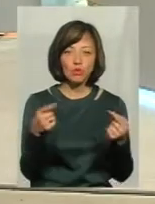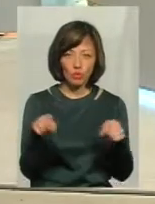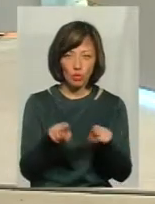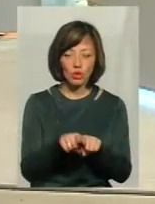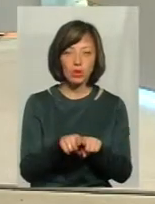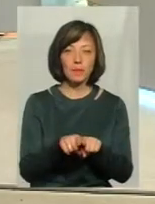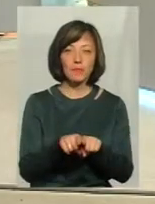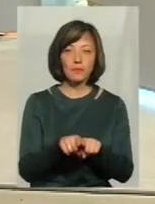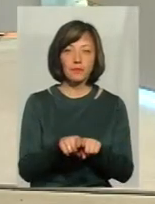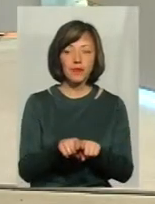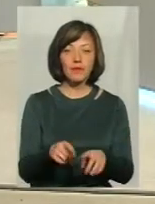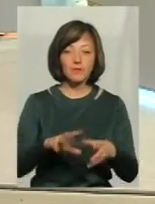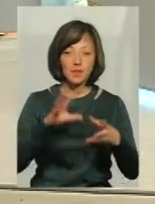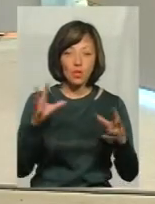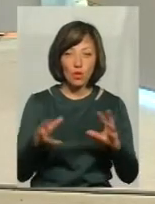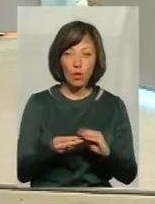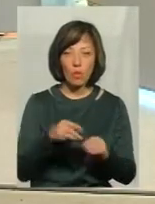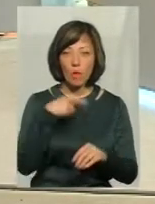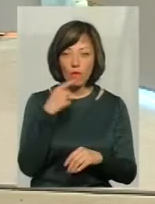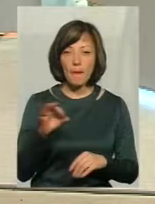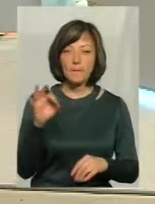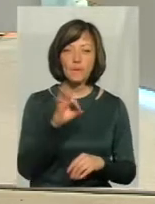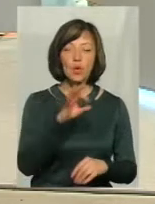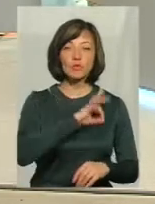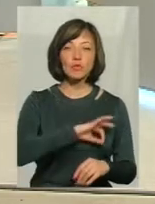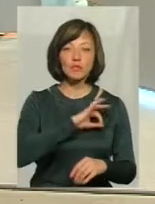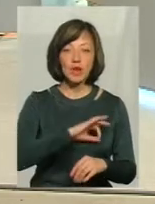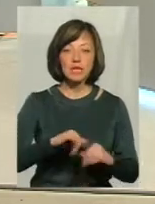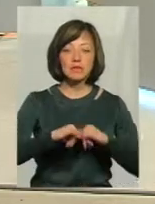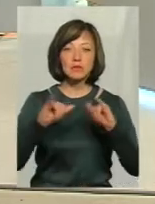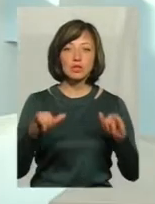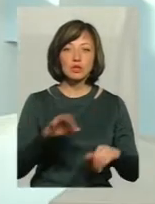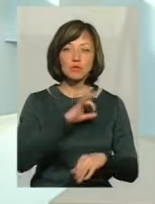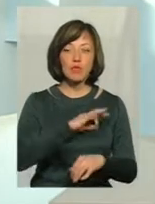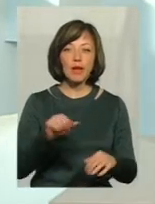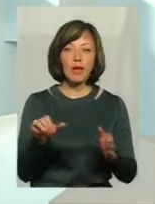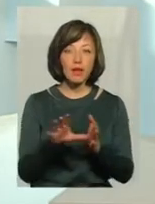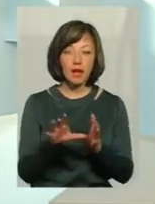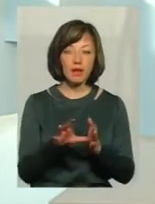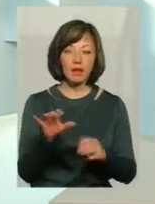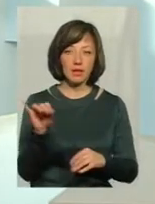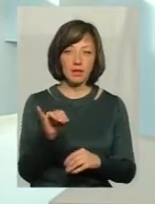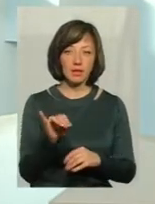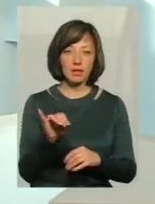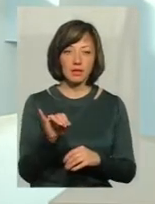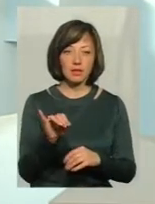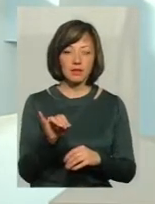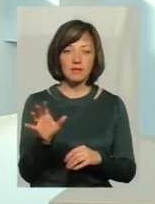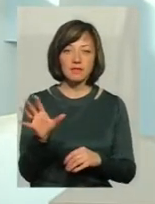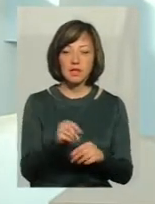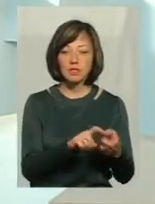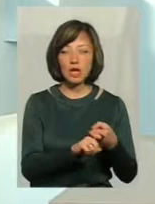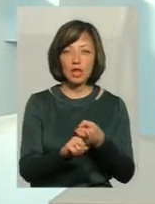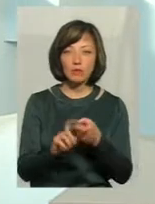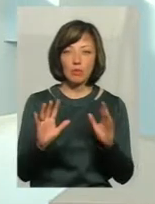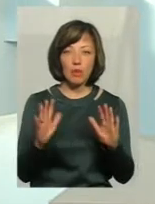джерелах енергії. Тобто в цілому ми говоримо про споживання, збільшення споживання енергії, і тут залежить також